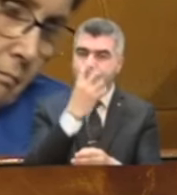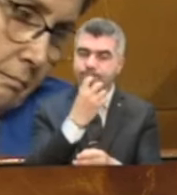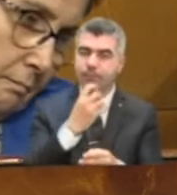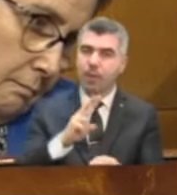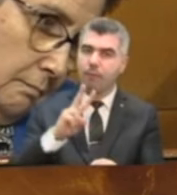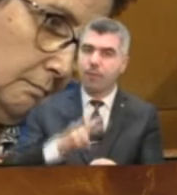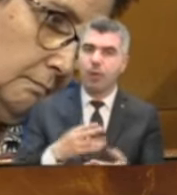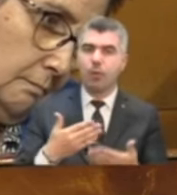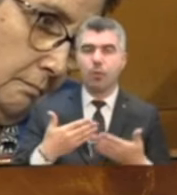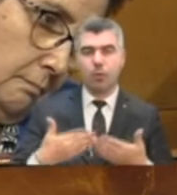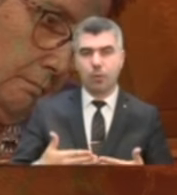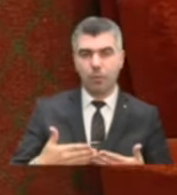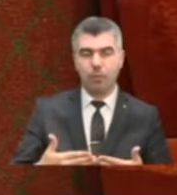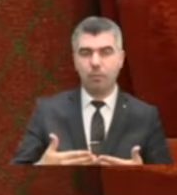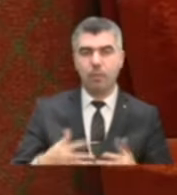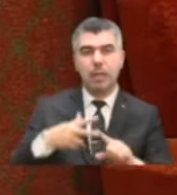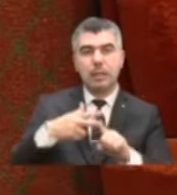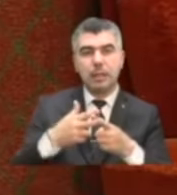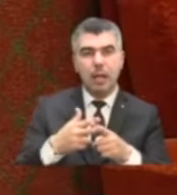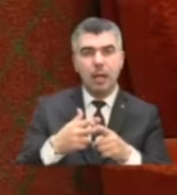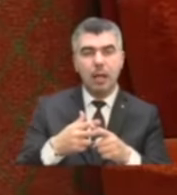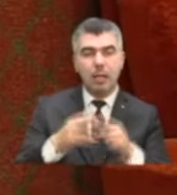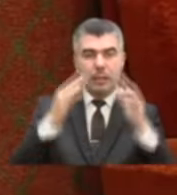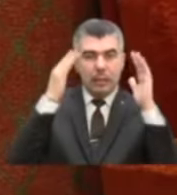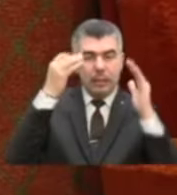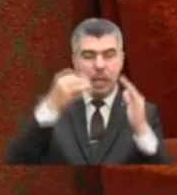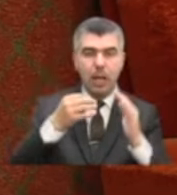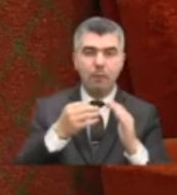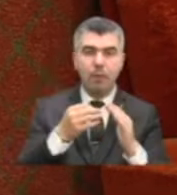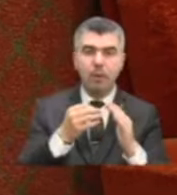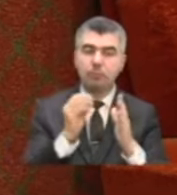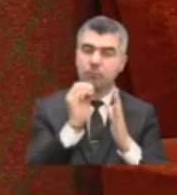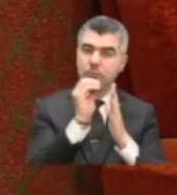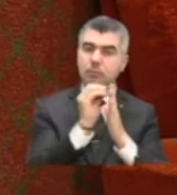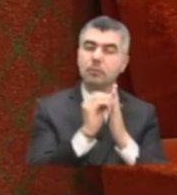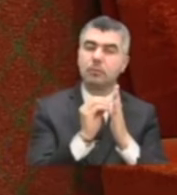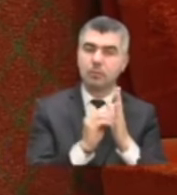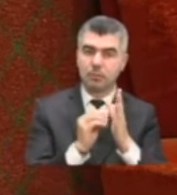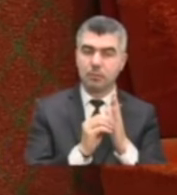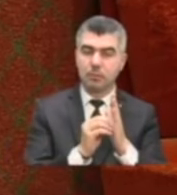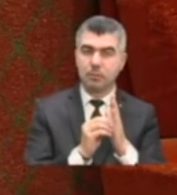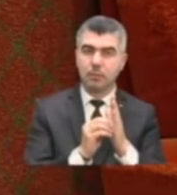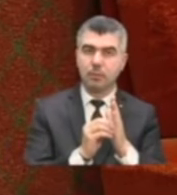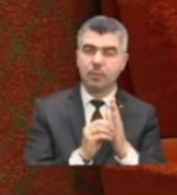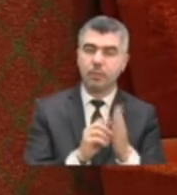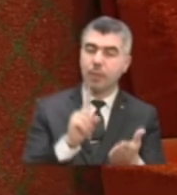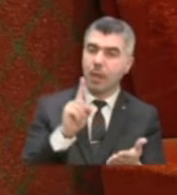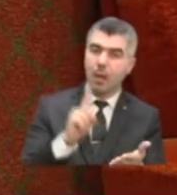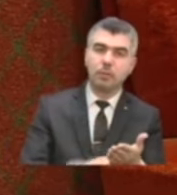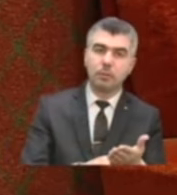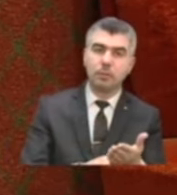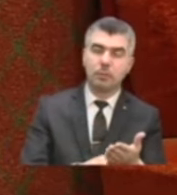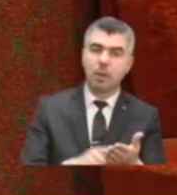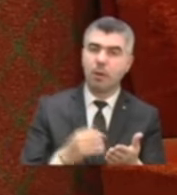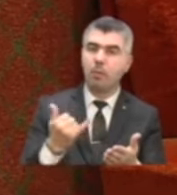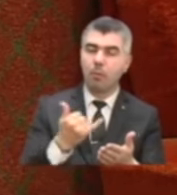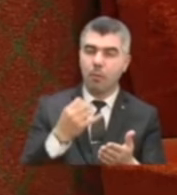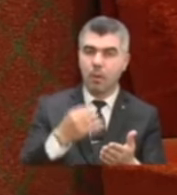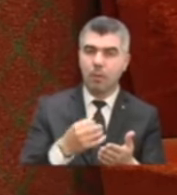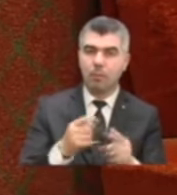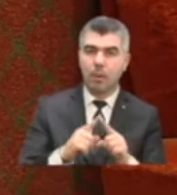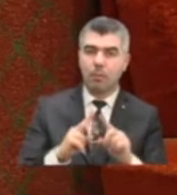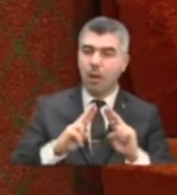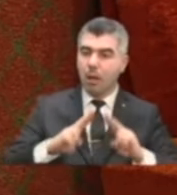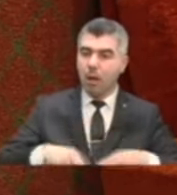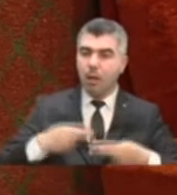لان هذه الصناعه الثقافيه وهذا المشروع لابد ان يؤطر بواحد الاطار اللي لا يجب تجاوزه، وهي الذات